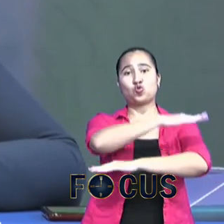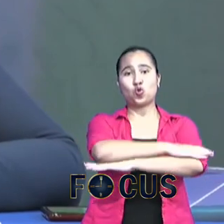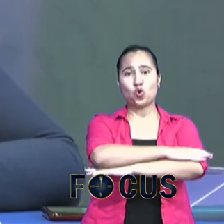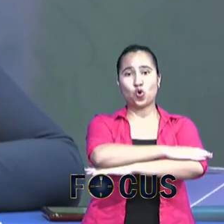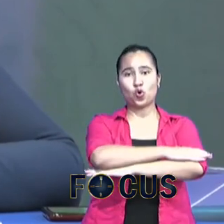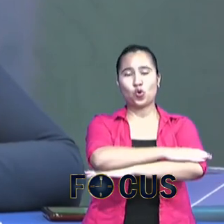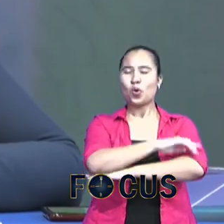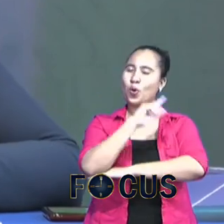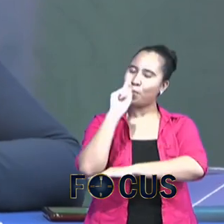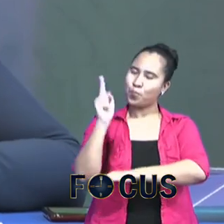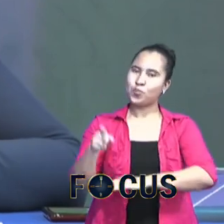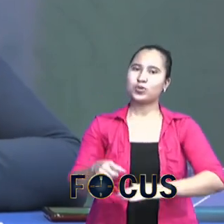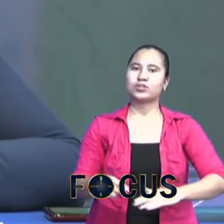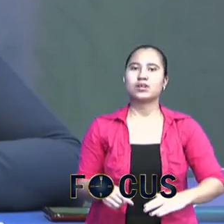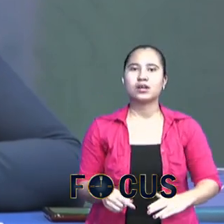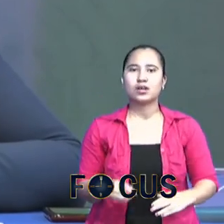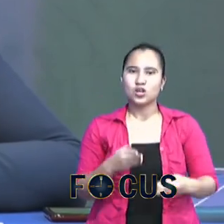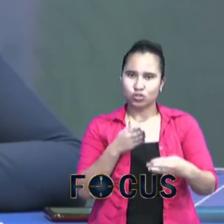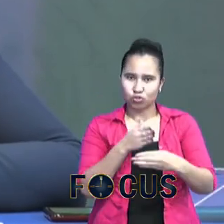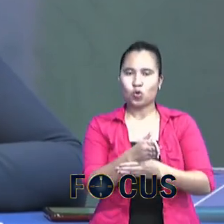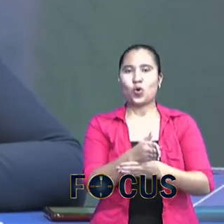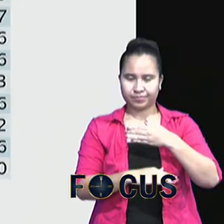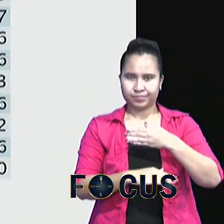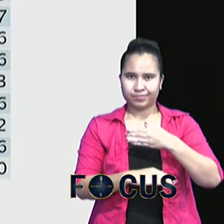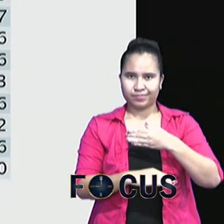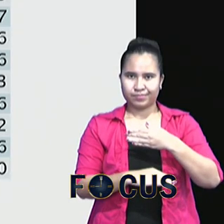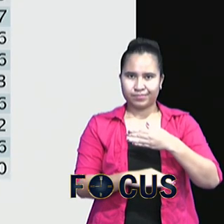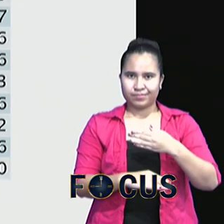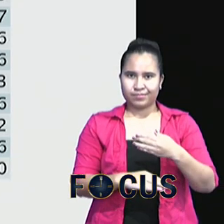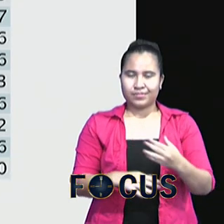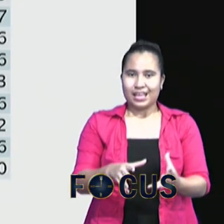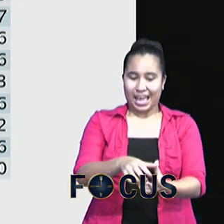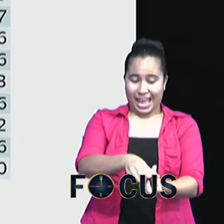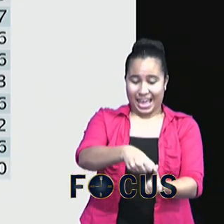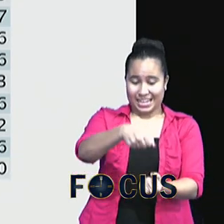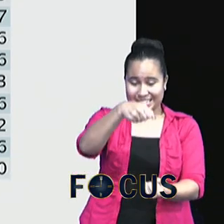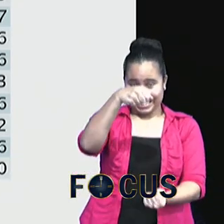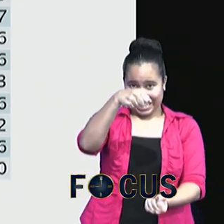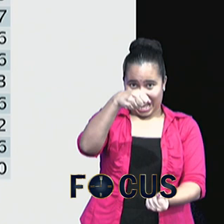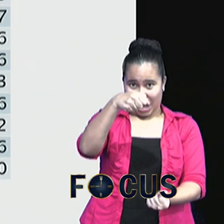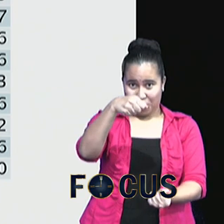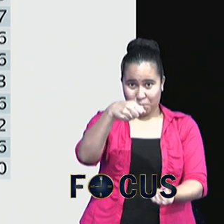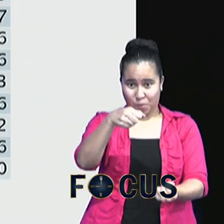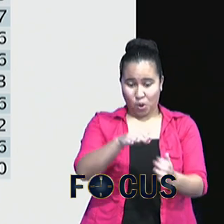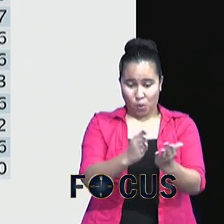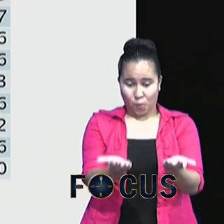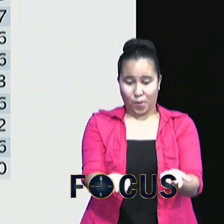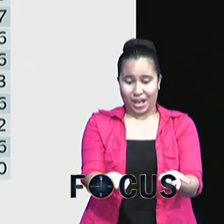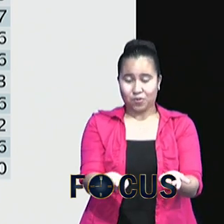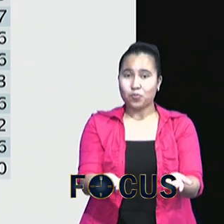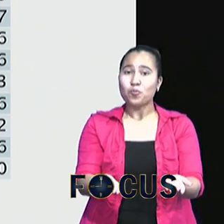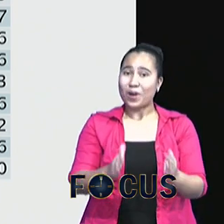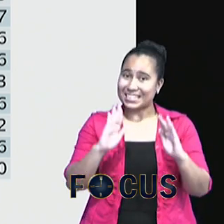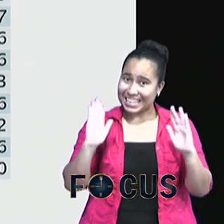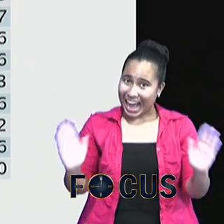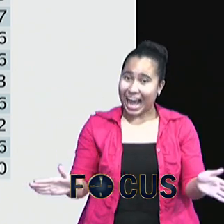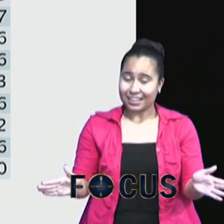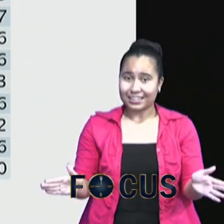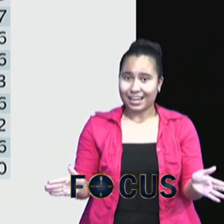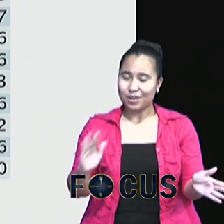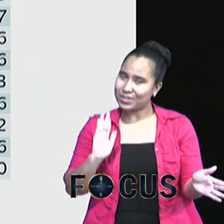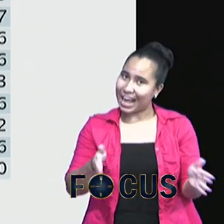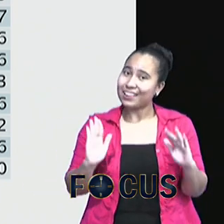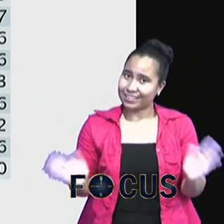zouden moeten opstarten. Ik zeg het een beetje voorzichtig. Het examenwerk was al voorbereid.